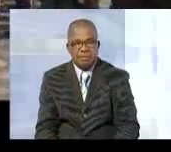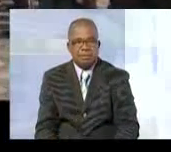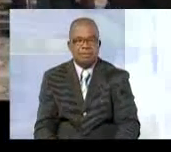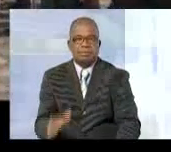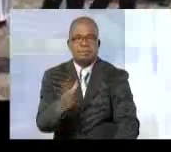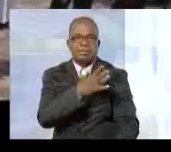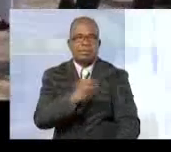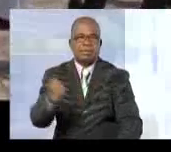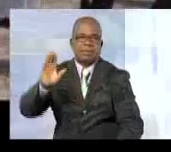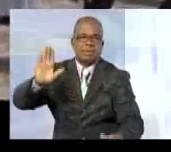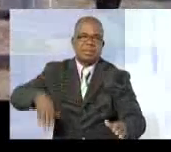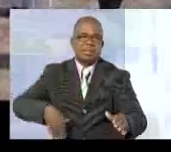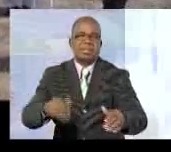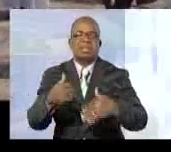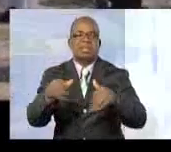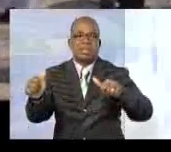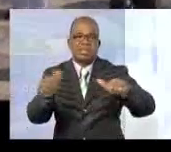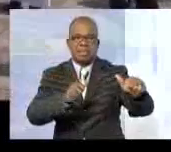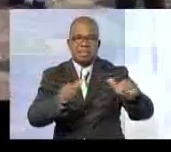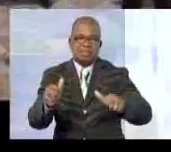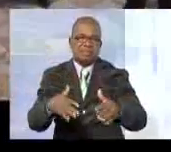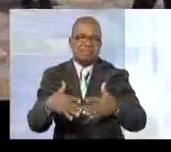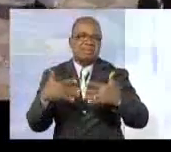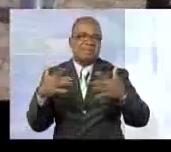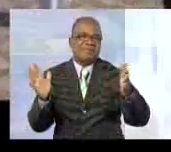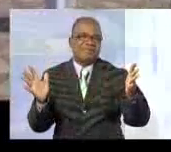Dernier acte, l'ultime séparation.